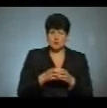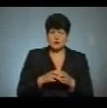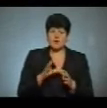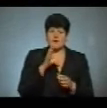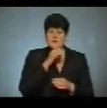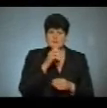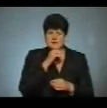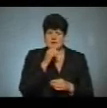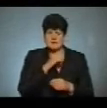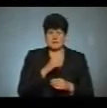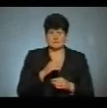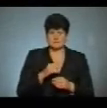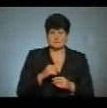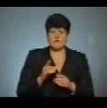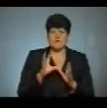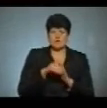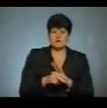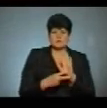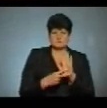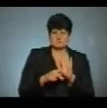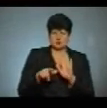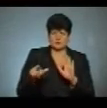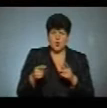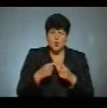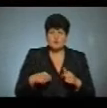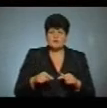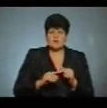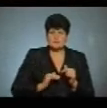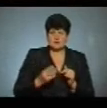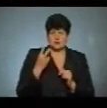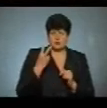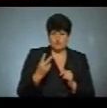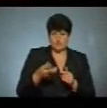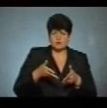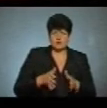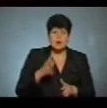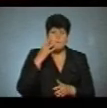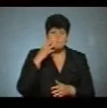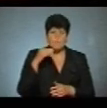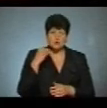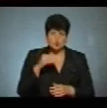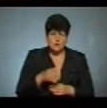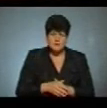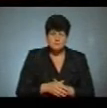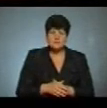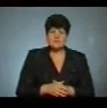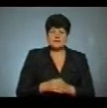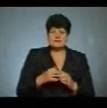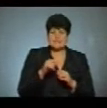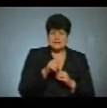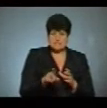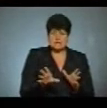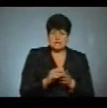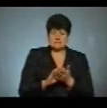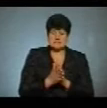та збувала ікони, входили 7 осіб. Організували бізнес 2 уродженців Молдови, каже Петро Бойко. Серед їхніх спільників